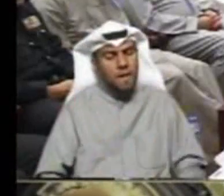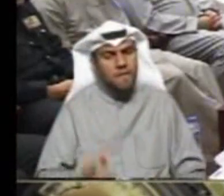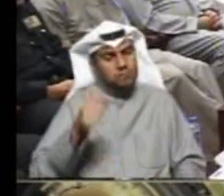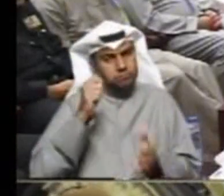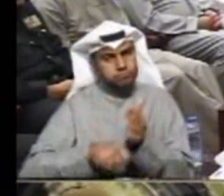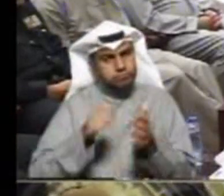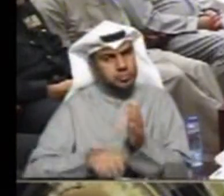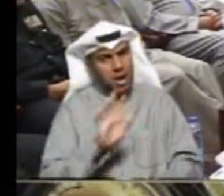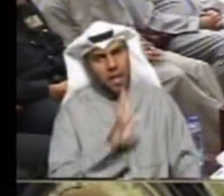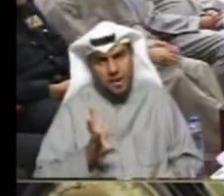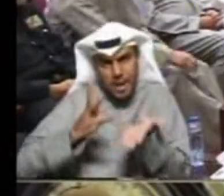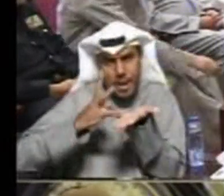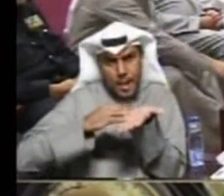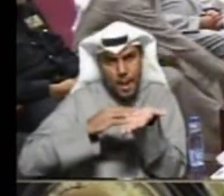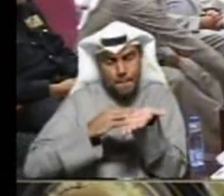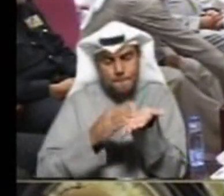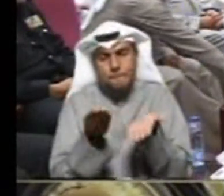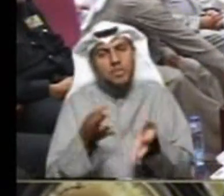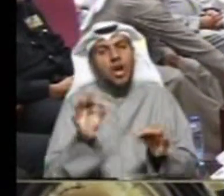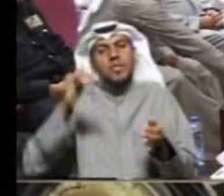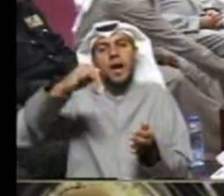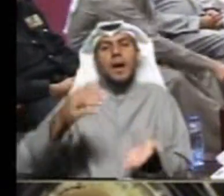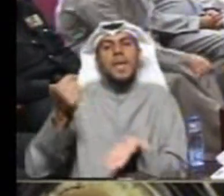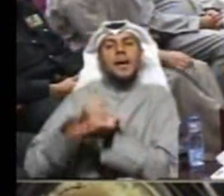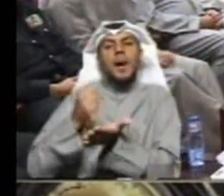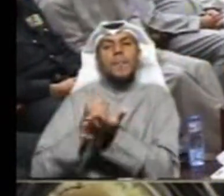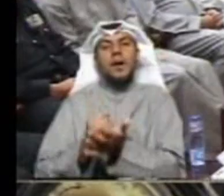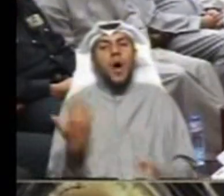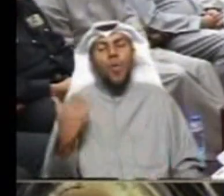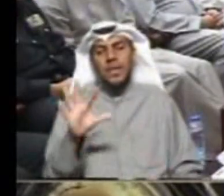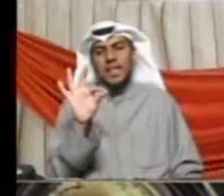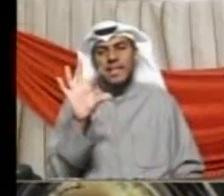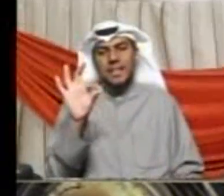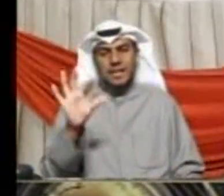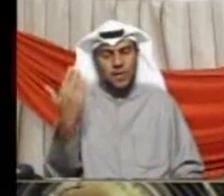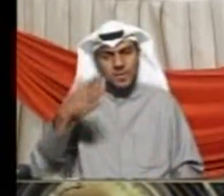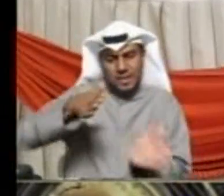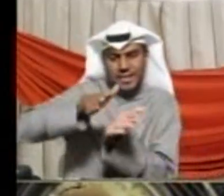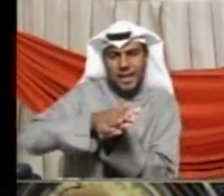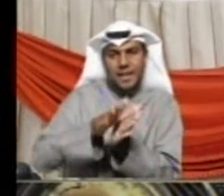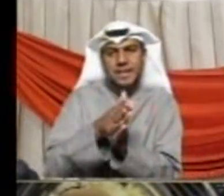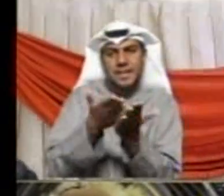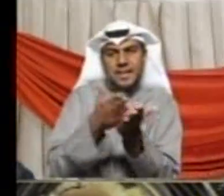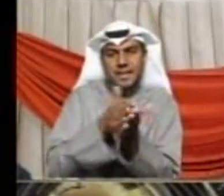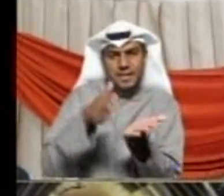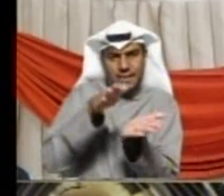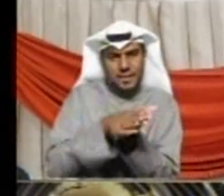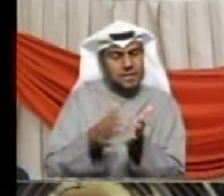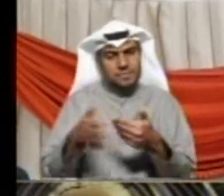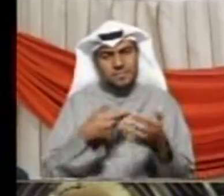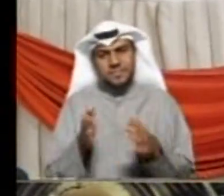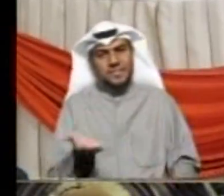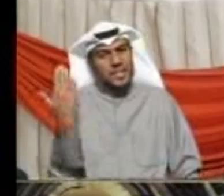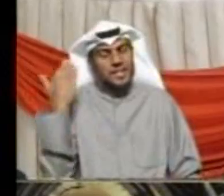تثبت بيانات الإقامة العادية اللي كانت بالسابق كانت ملصق بالبطاقة المدنية الصادرة عن الهيئة